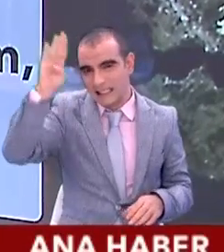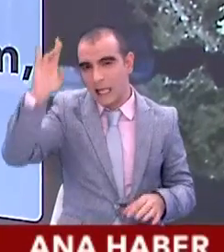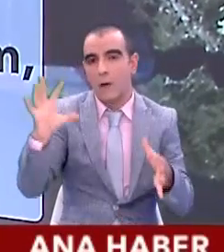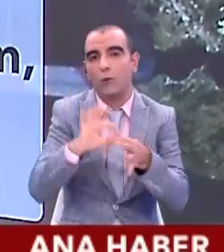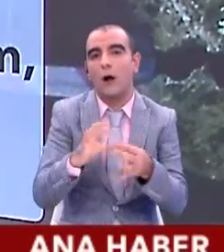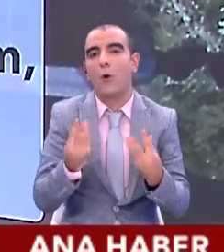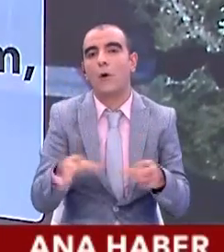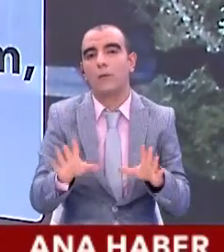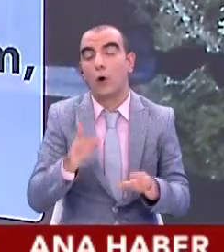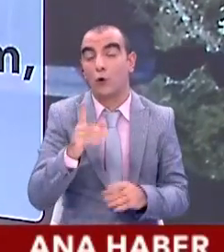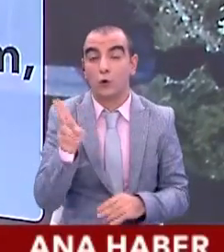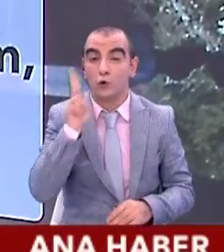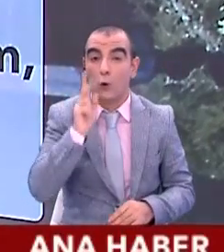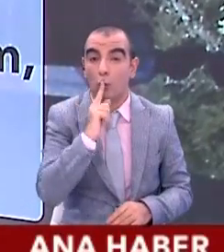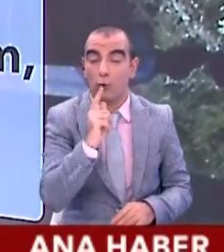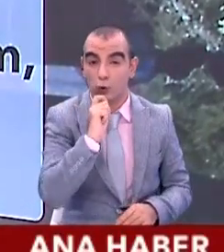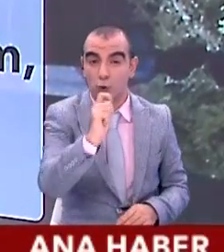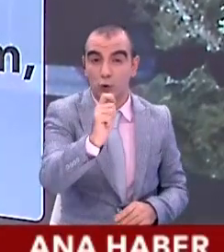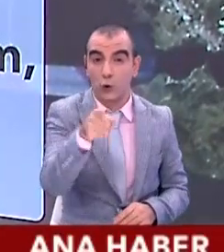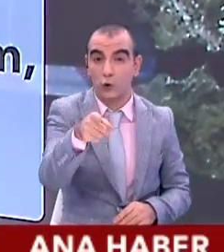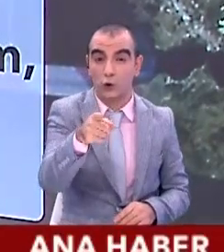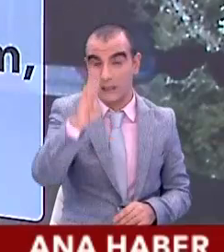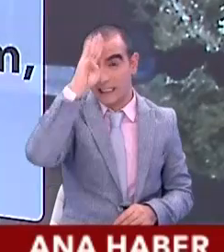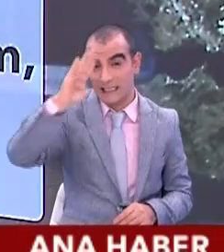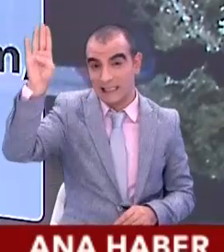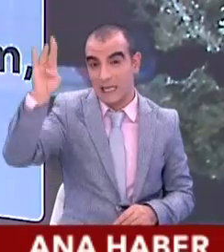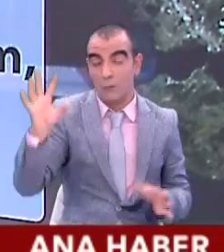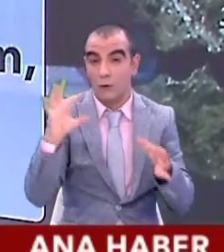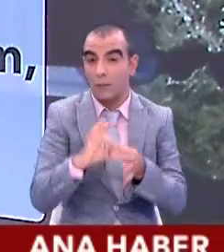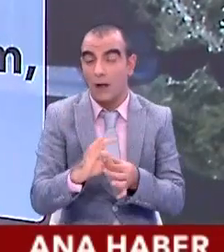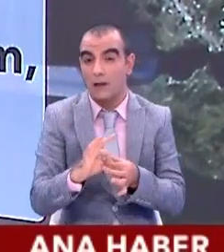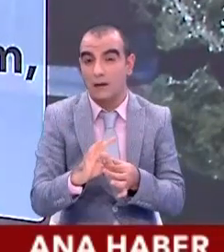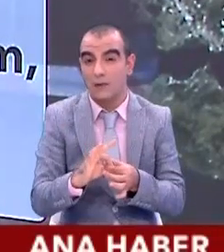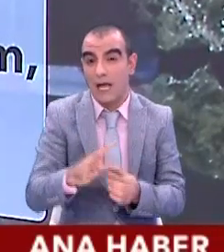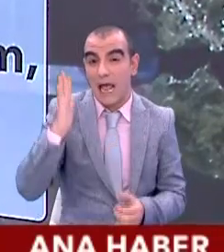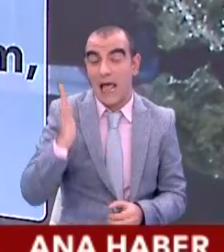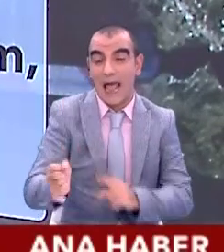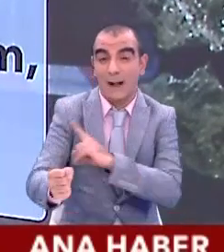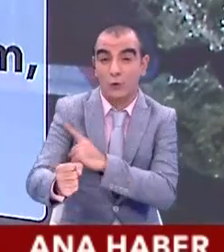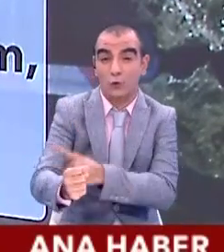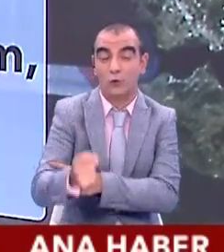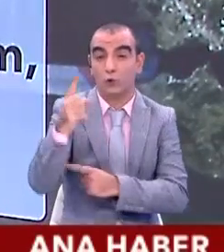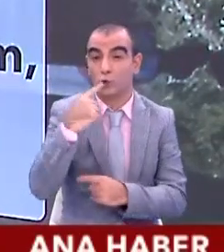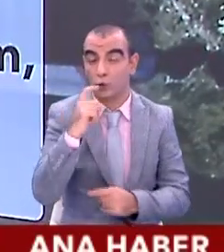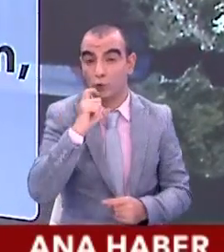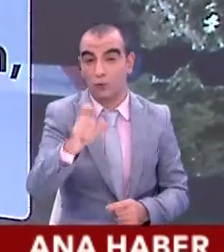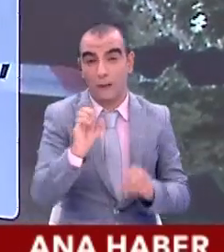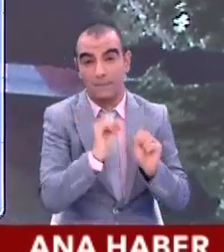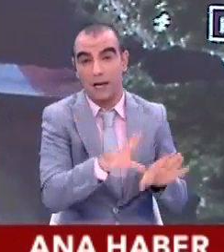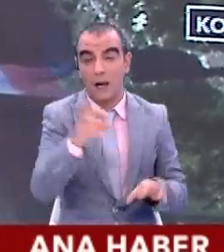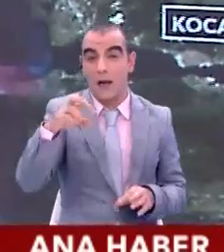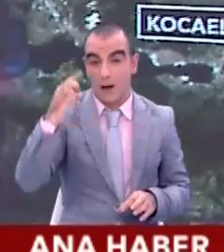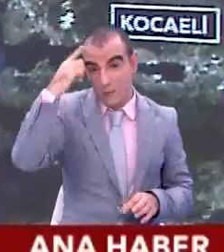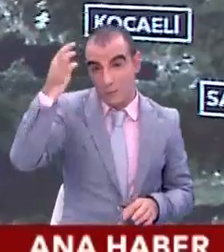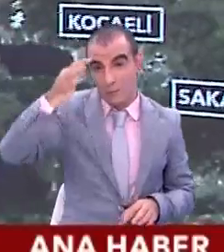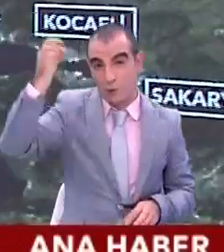son sözü her zamanki gibi İstanbul bağlamında en güçlü cümlelerden birine bırakalım Profesör